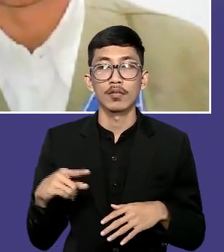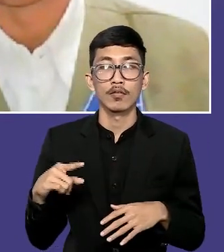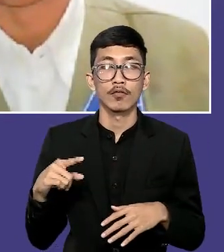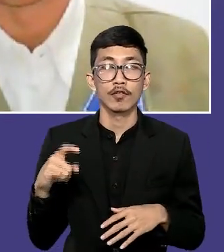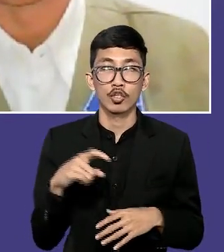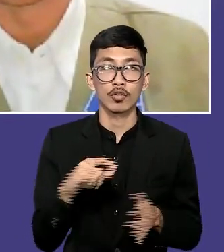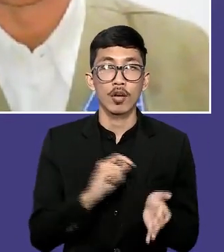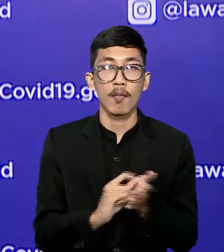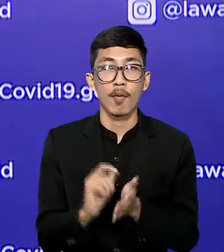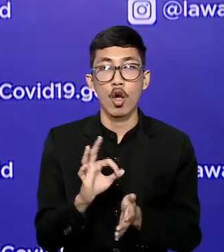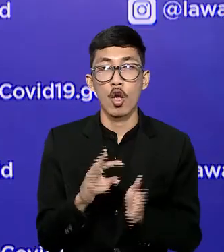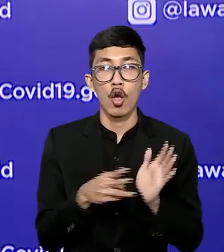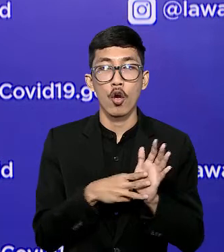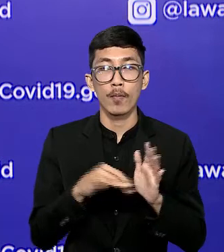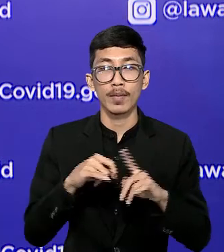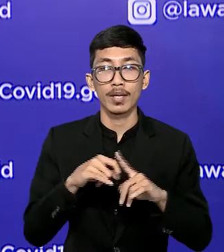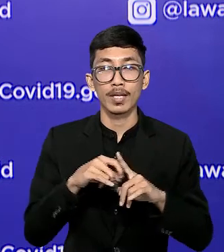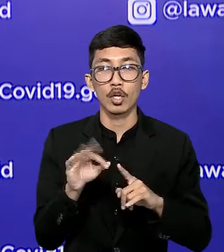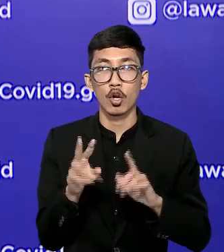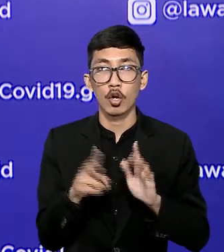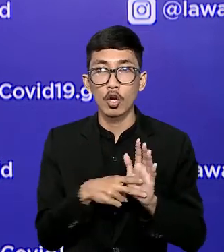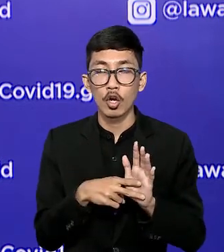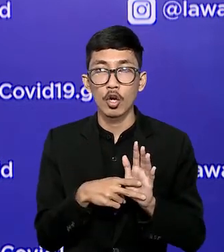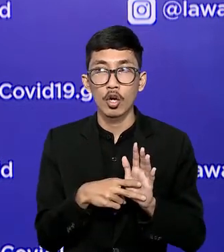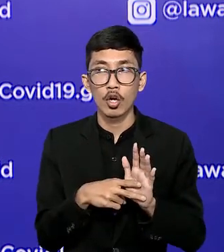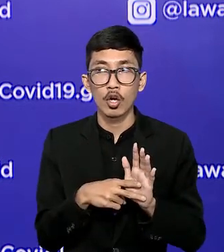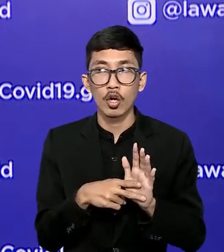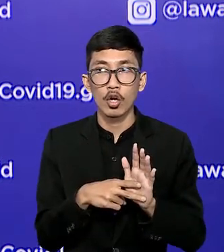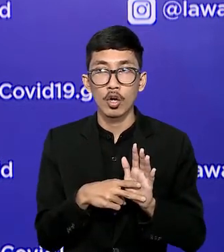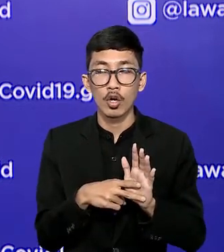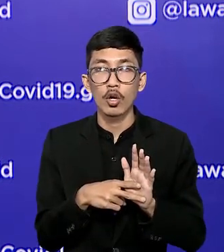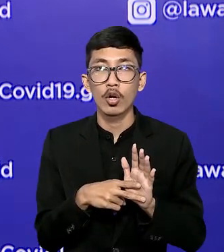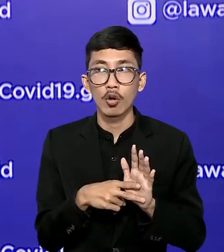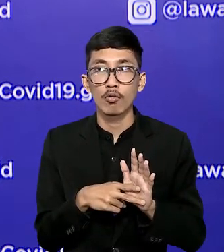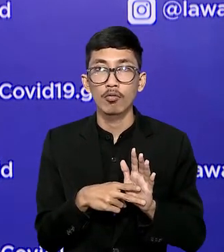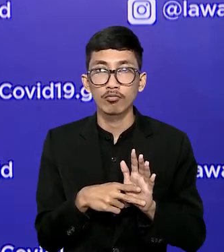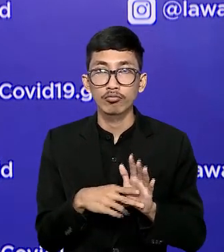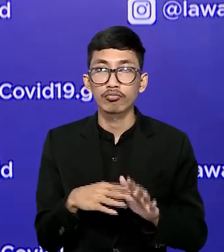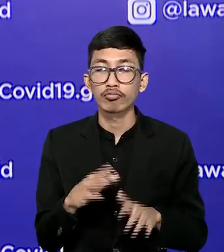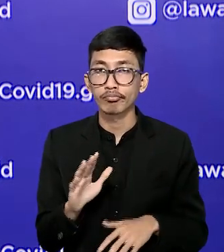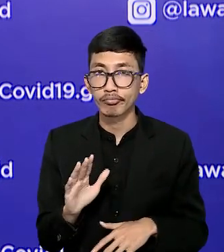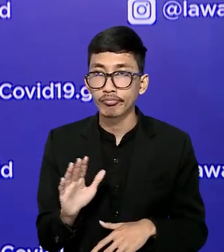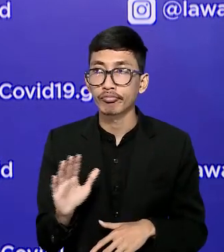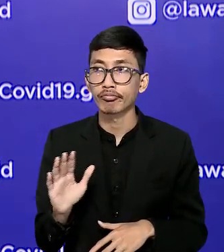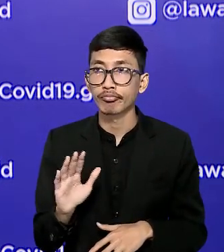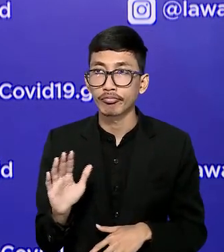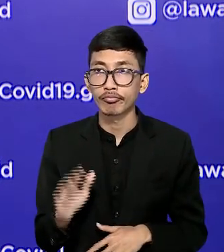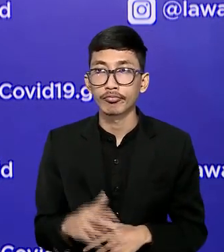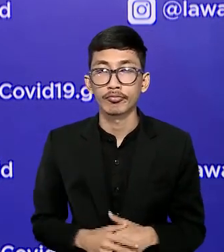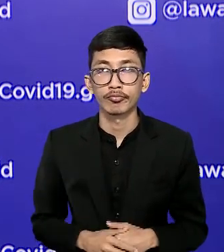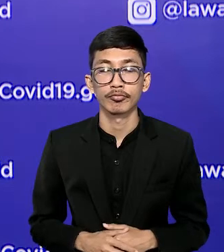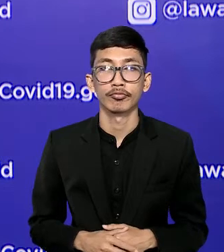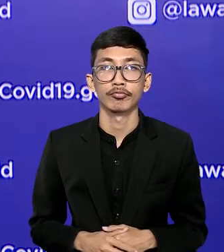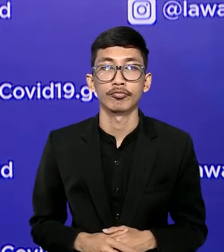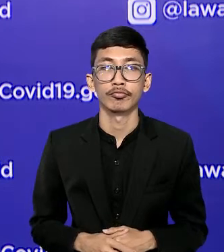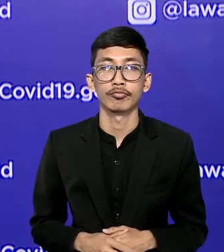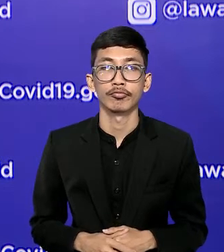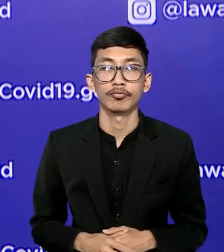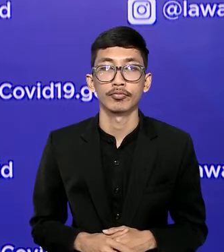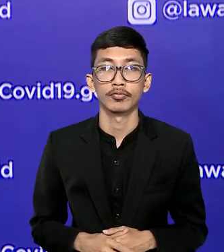ini hai hai Kya terep labster